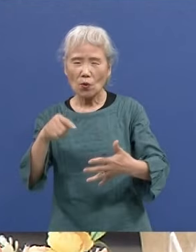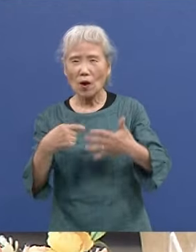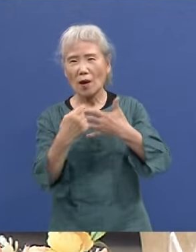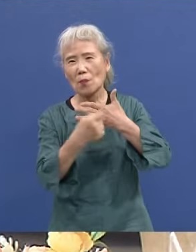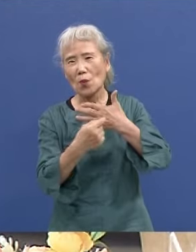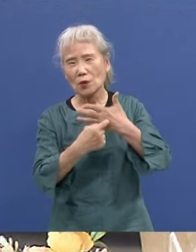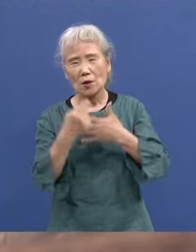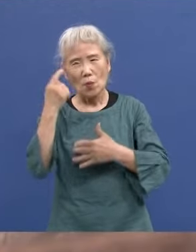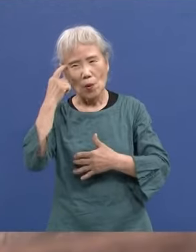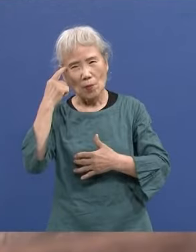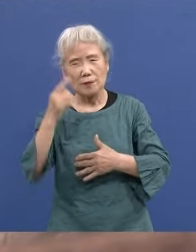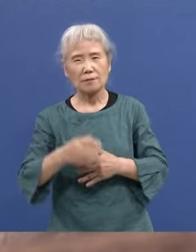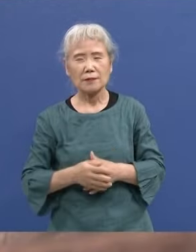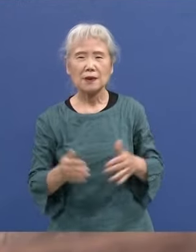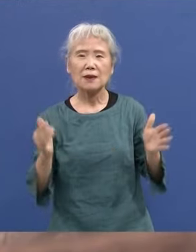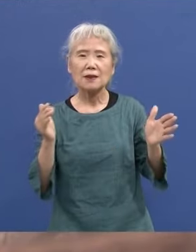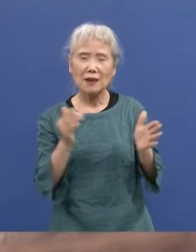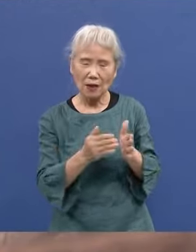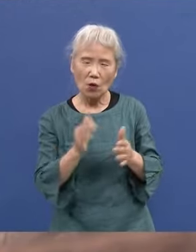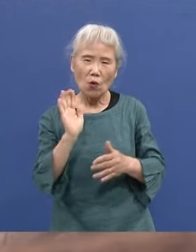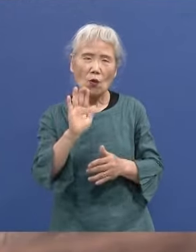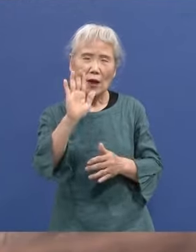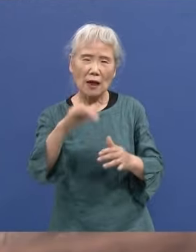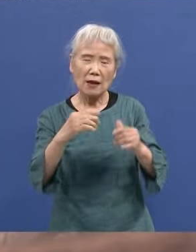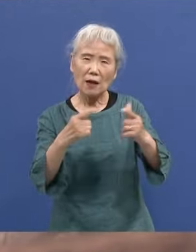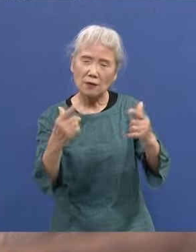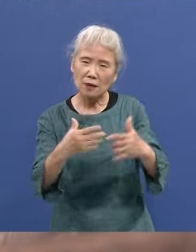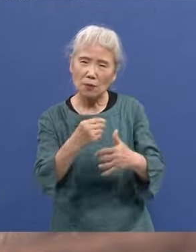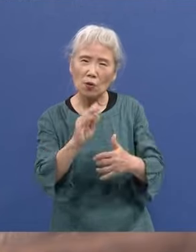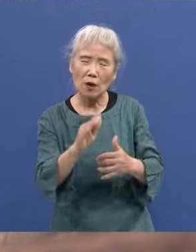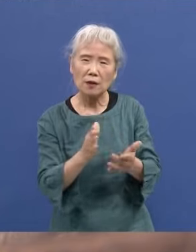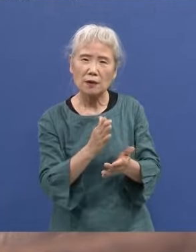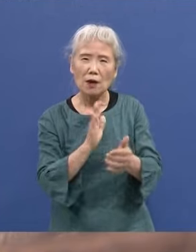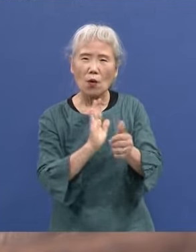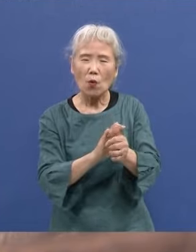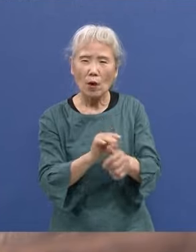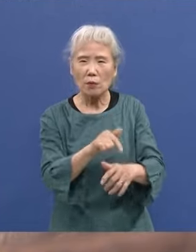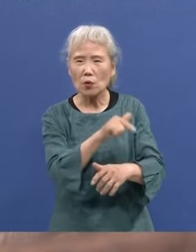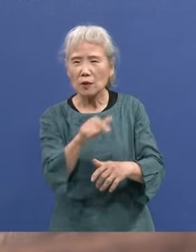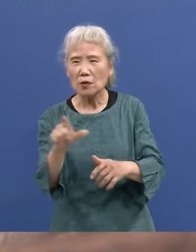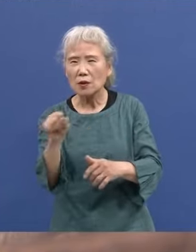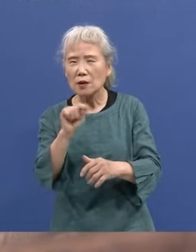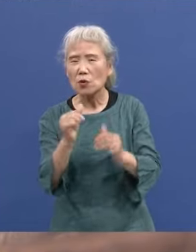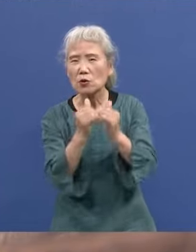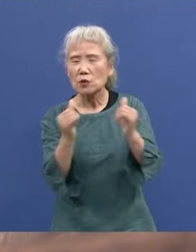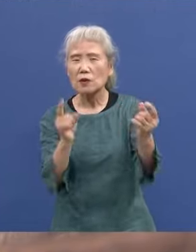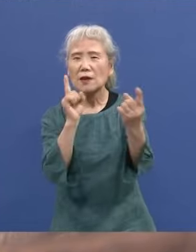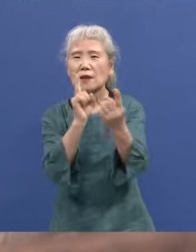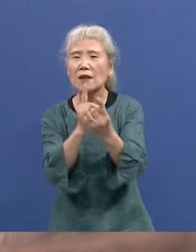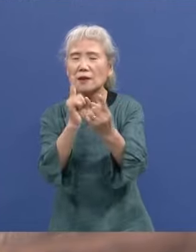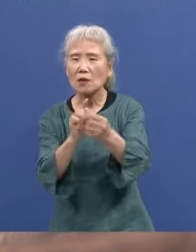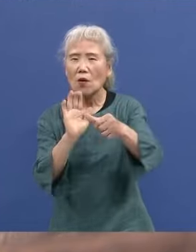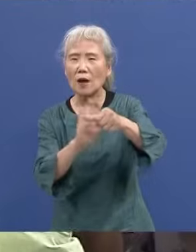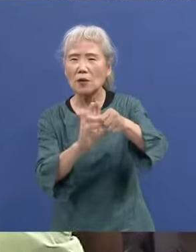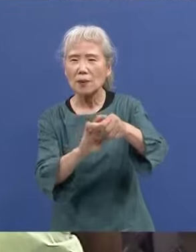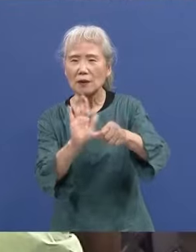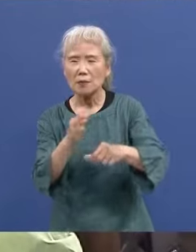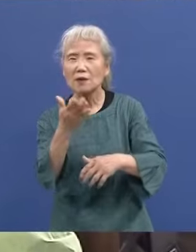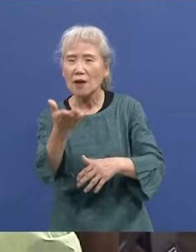ております。 最後に、これから高槻魅力あるお店応援プロジェクトを利用する人にアドバイスはあり